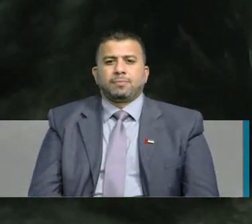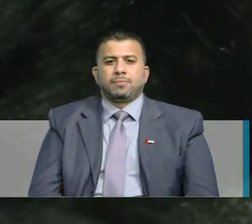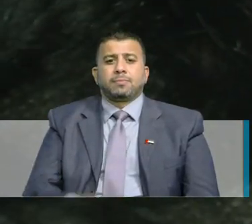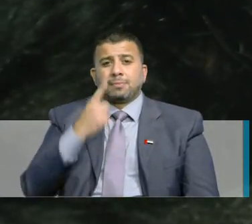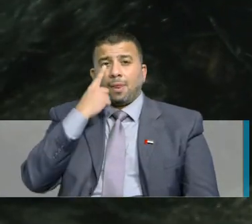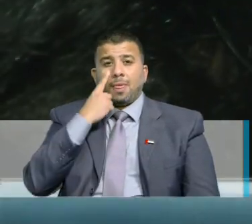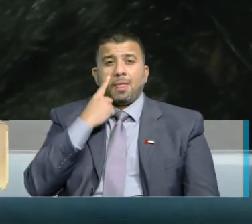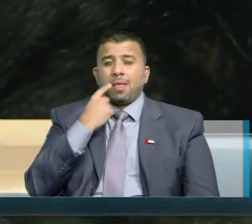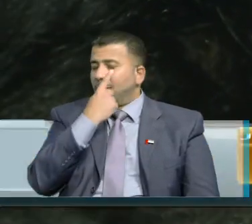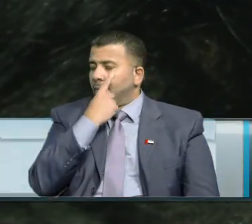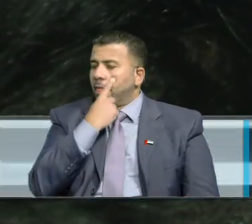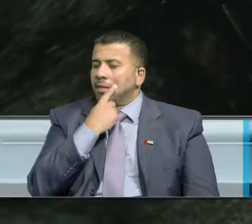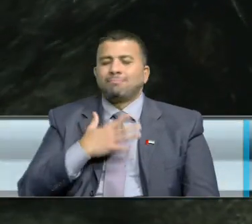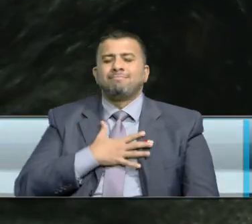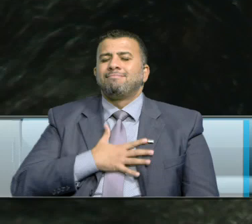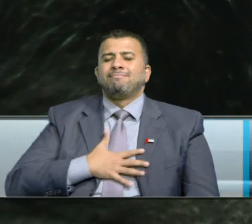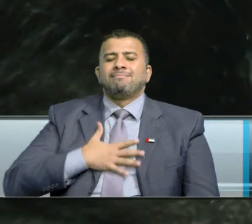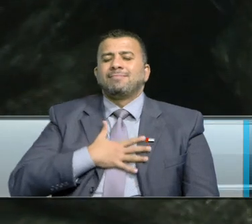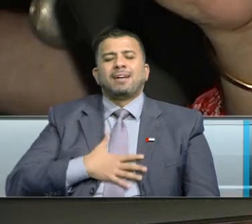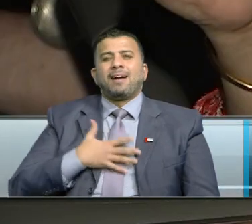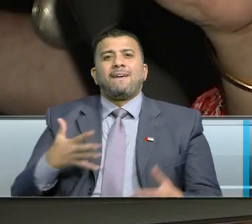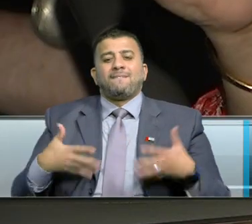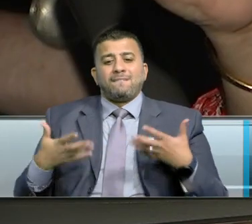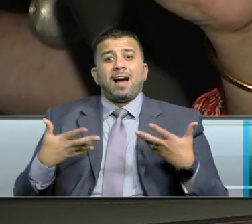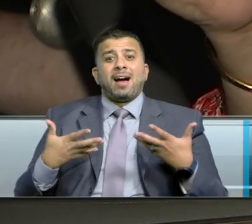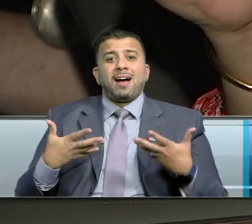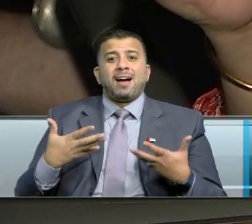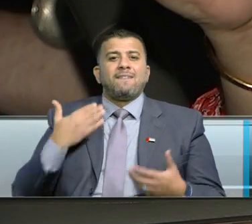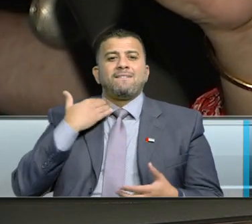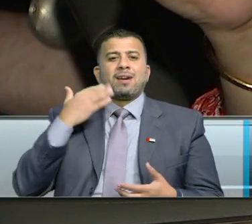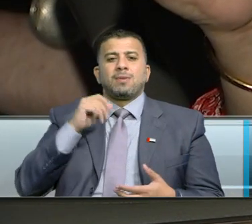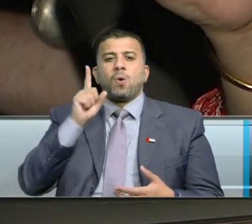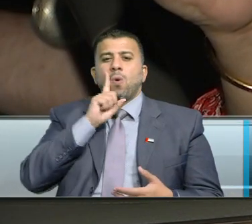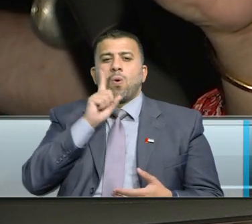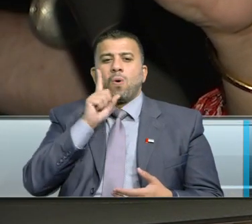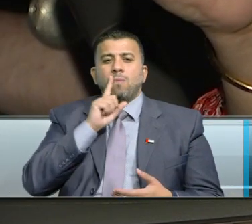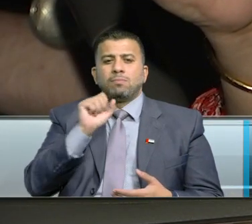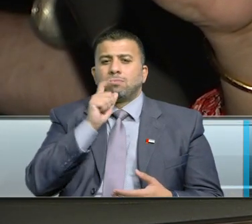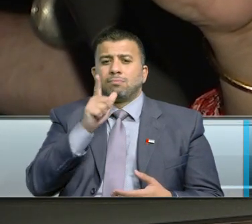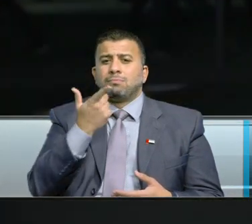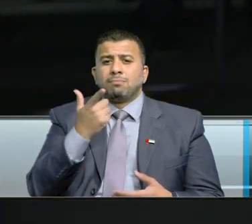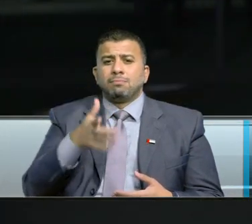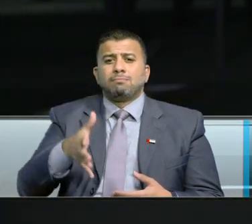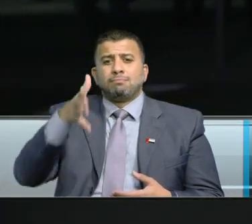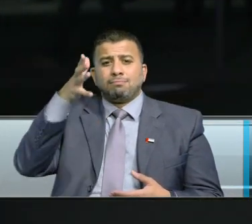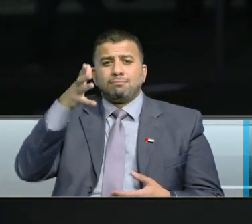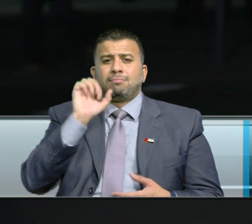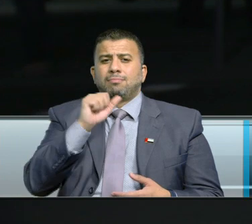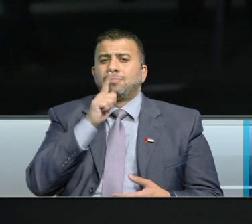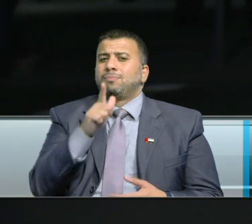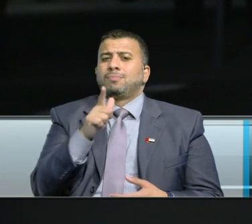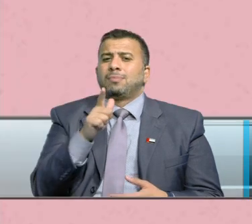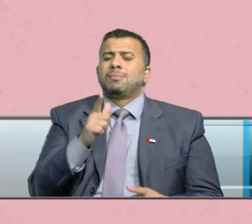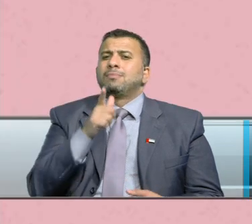دموع اختلطت بمشاعر الفرح والفخر بالأمهات ودورهن في تنشئة الأبناء،